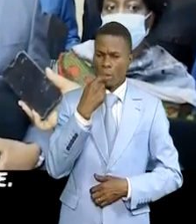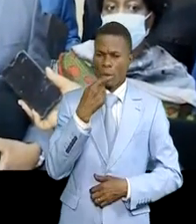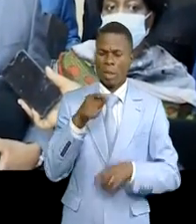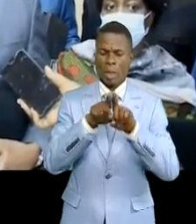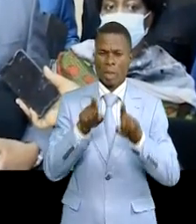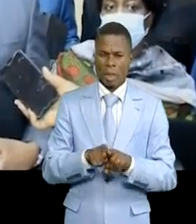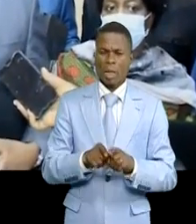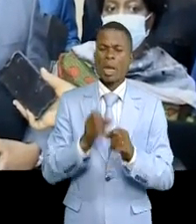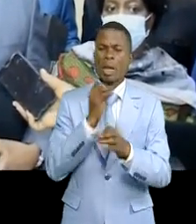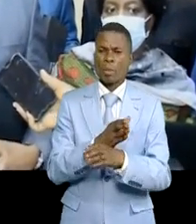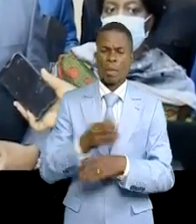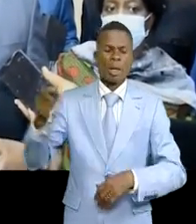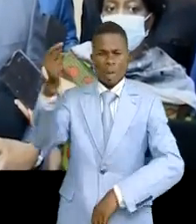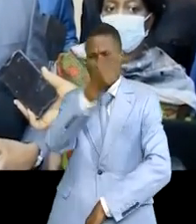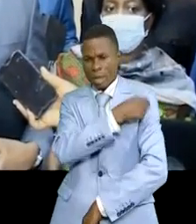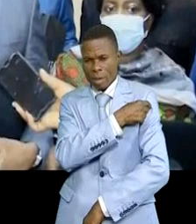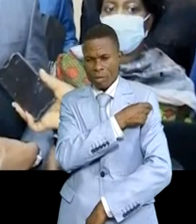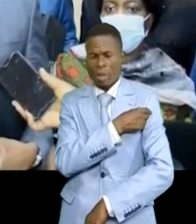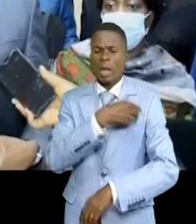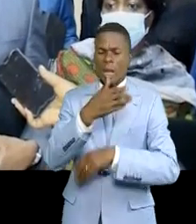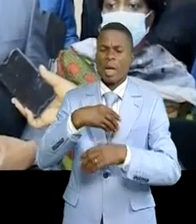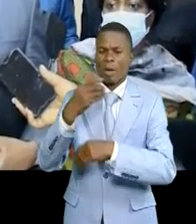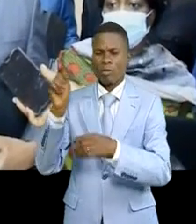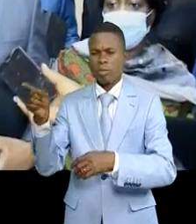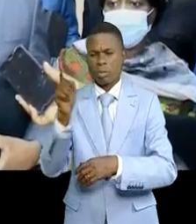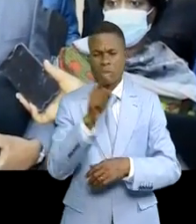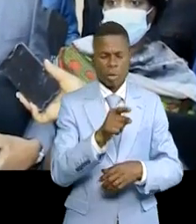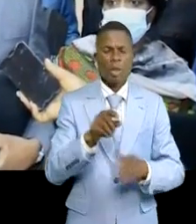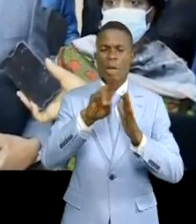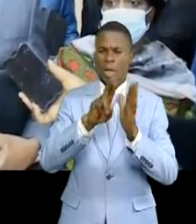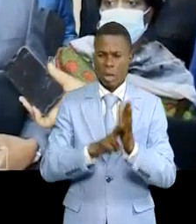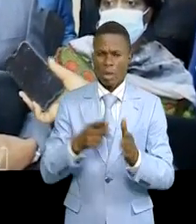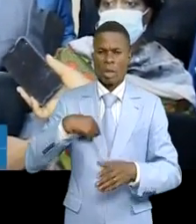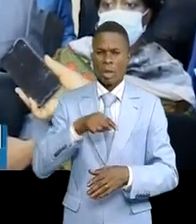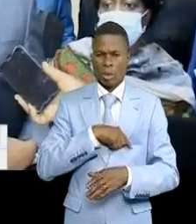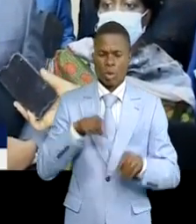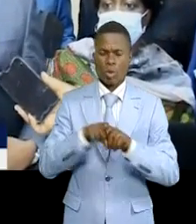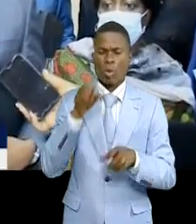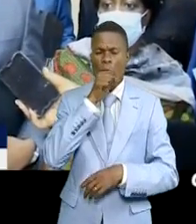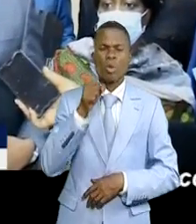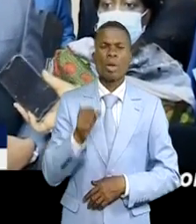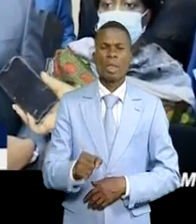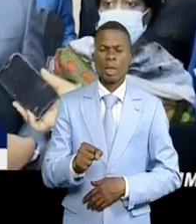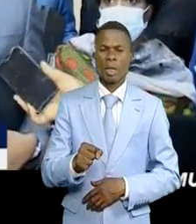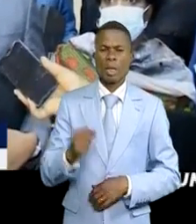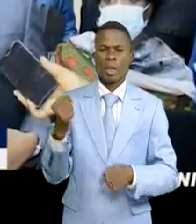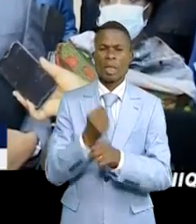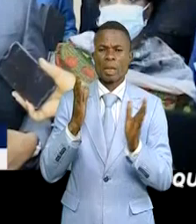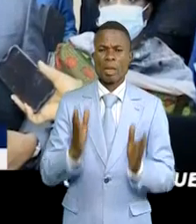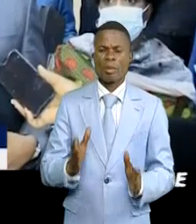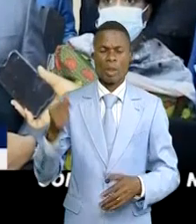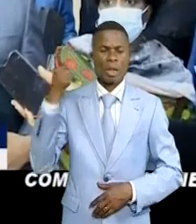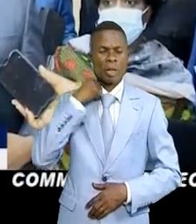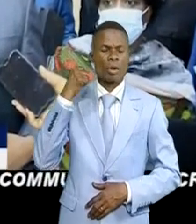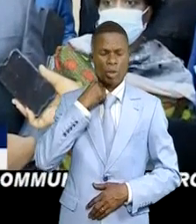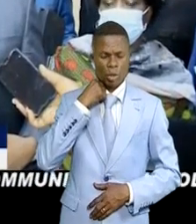de la disponibilité des vaccins et de la vaccination. Et sans oublier les rôles que nous, comme anciens fonctionnaires ou médecins,